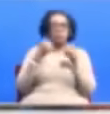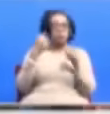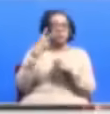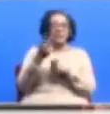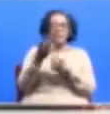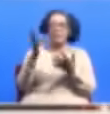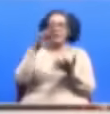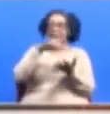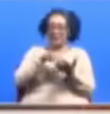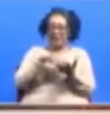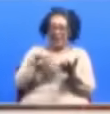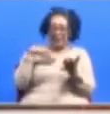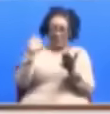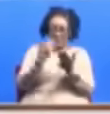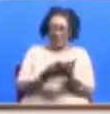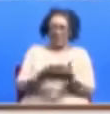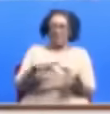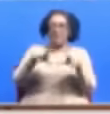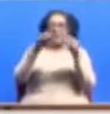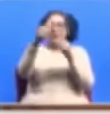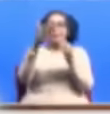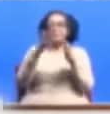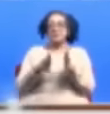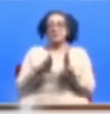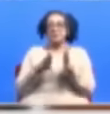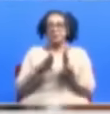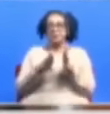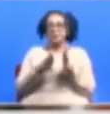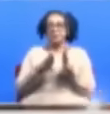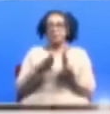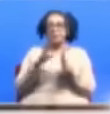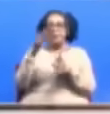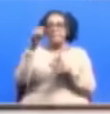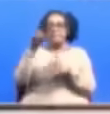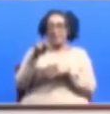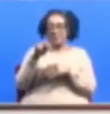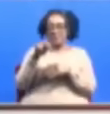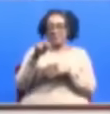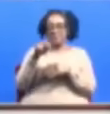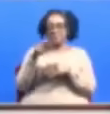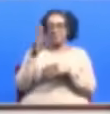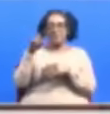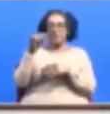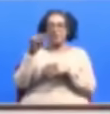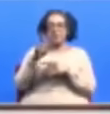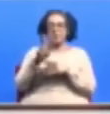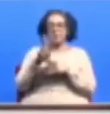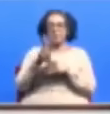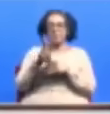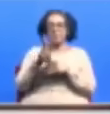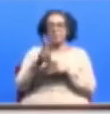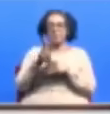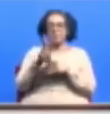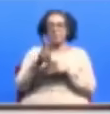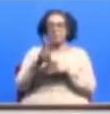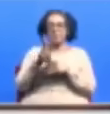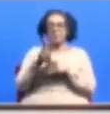tena hadi apatikane mwathiriwa mwingine. Brian Obuya, NTV.